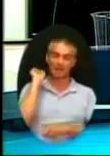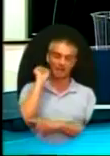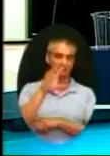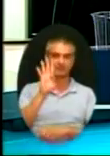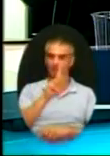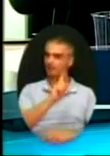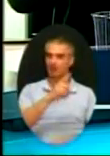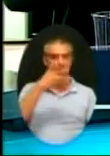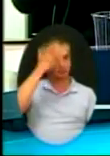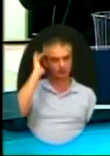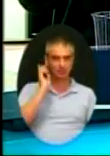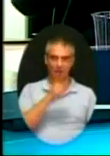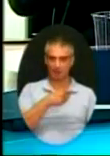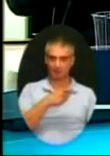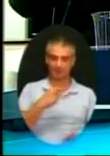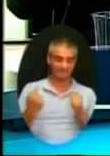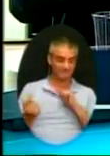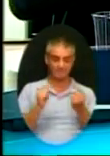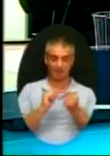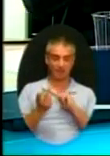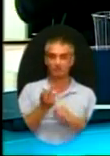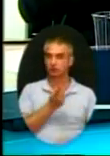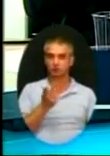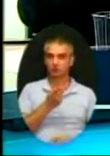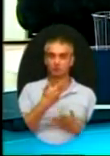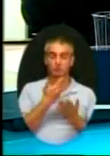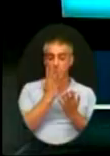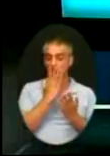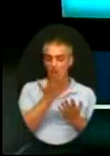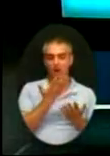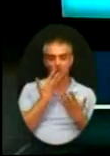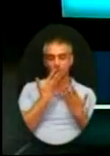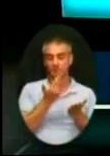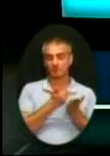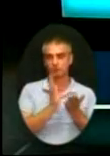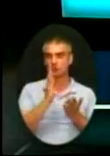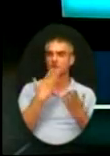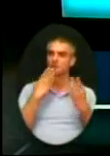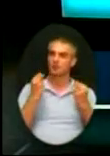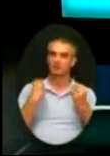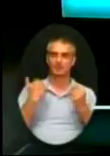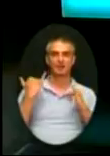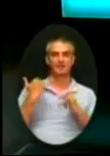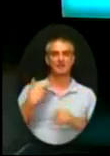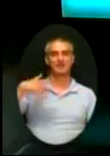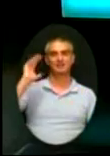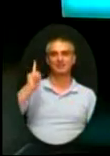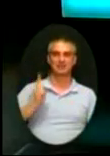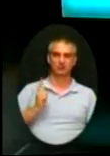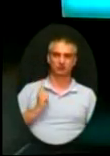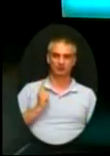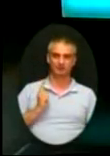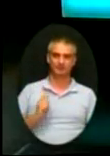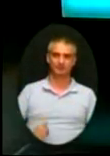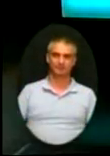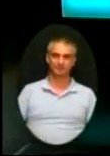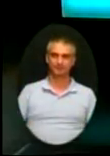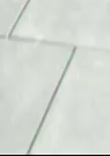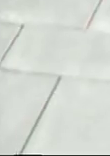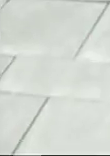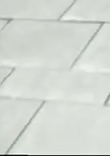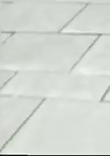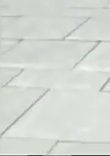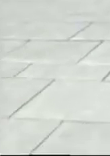את ביבי, לא את יאיר לפיד, והקרבות האלה בין שניהם הם קרבות מכוערים ומיותרים. תודה רבה, אנחנו הגענו לקריאה האישית. קריאה